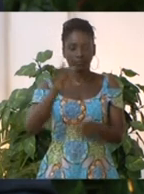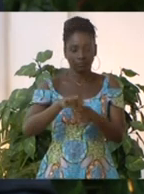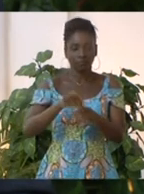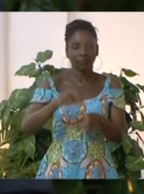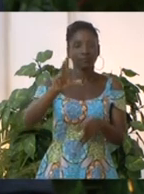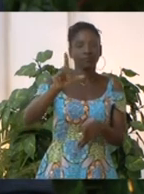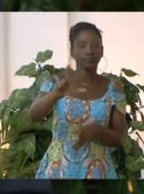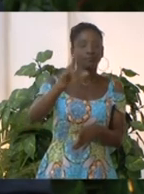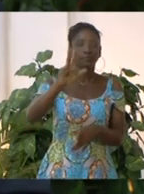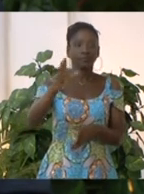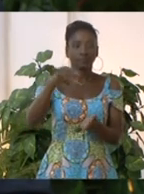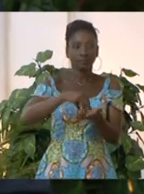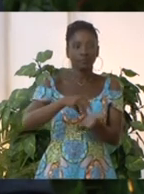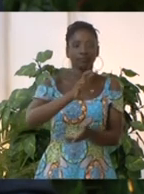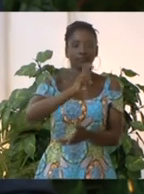23249.